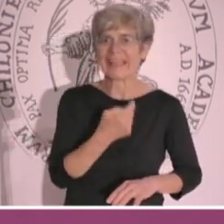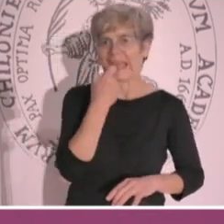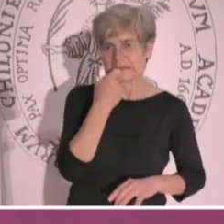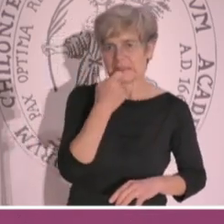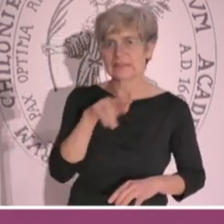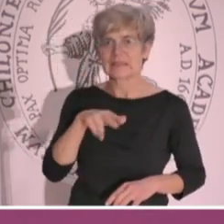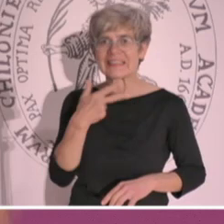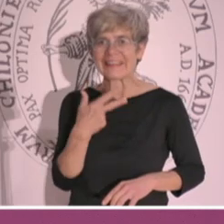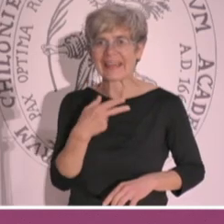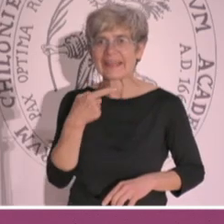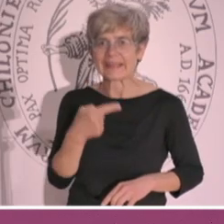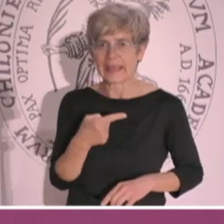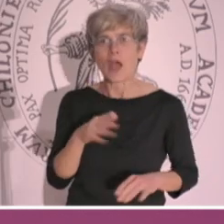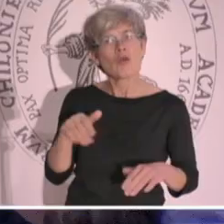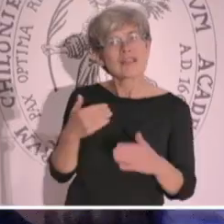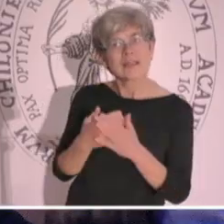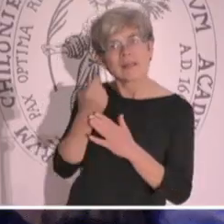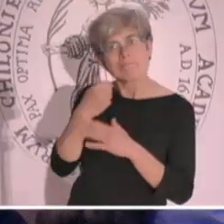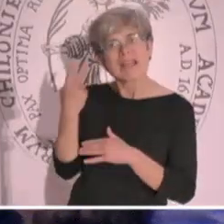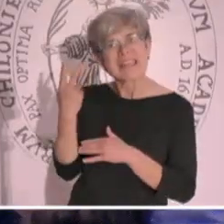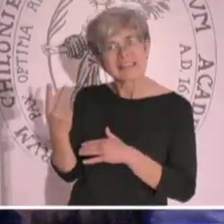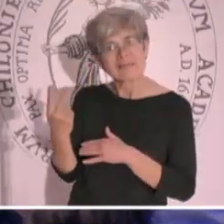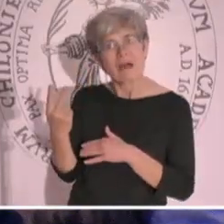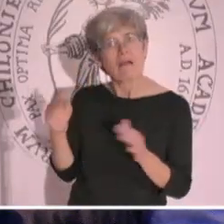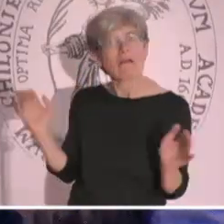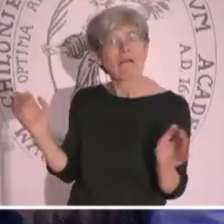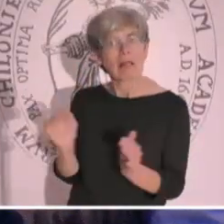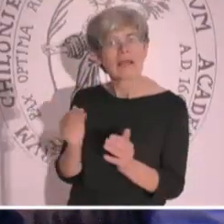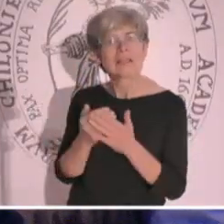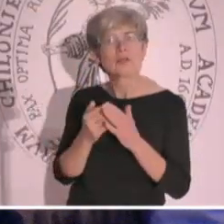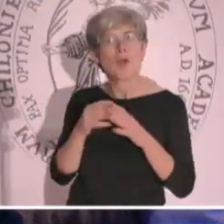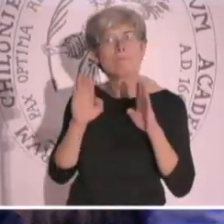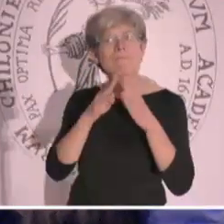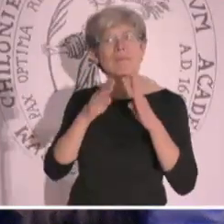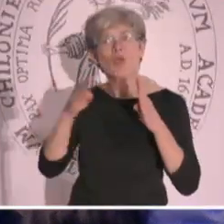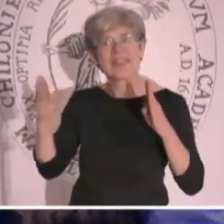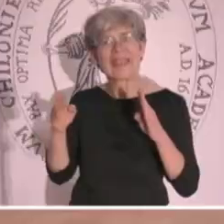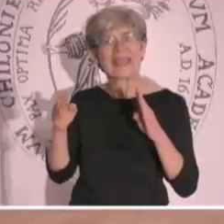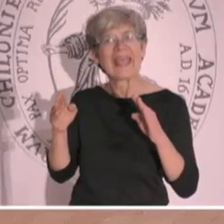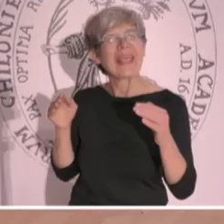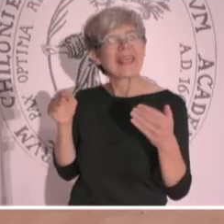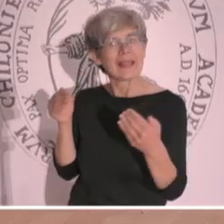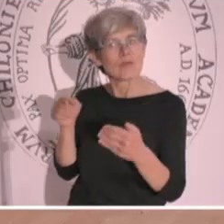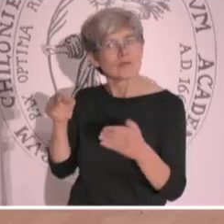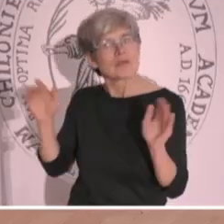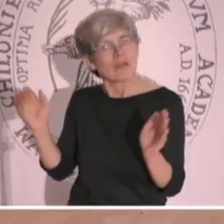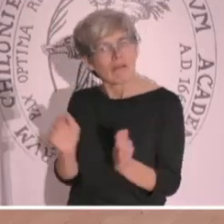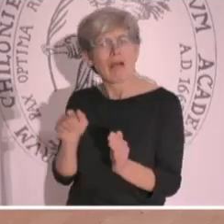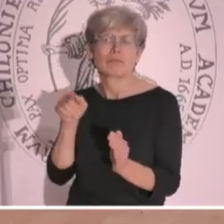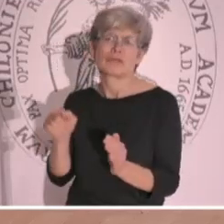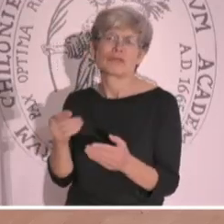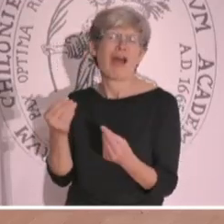ist, besuchen Sie auch die kleine Mensa 2 unten in der Leibnizstraße bei der Bibliothek gegenüber. Die ist etwas kleiner und hat nochmal eine andere